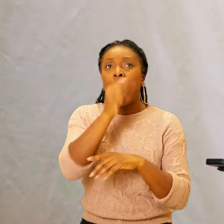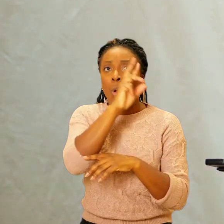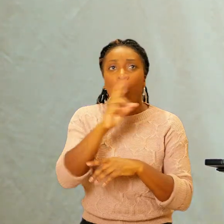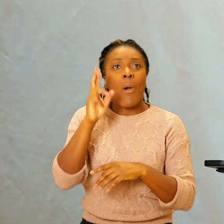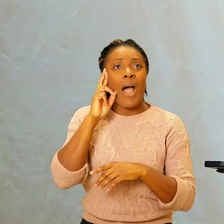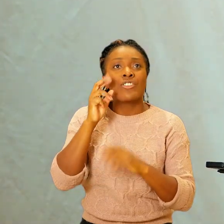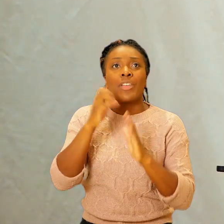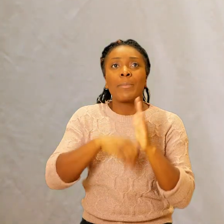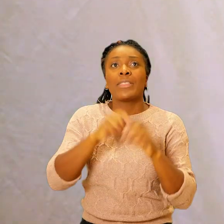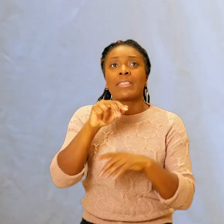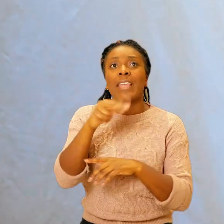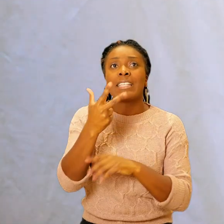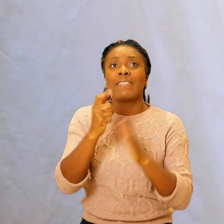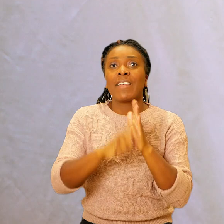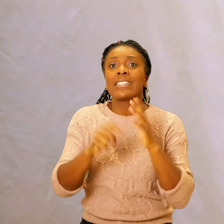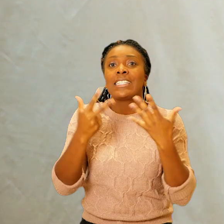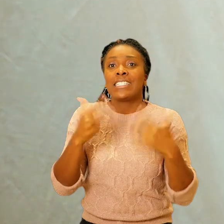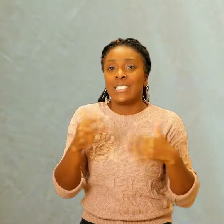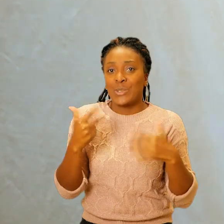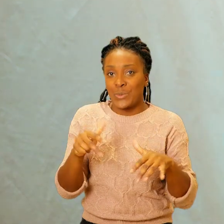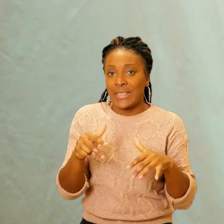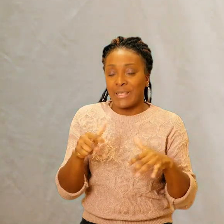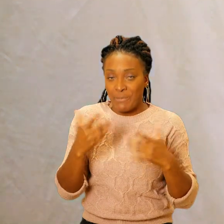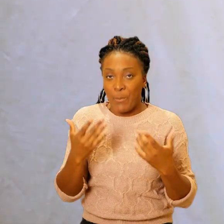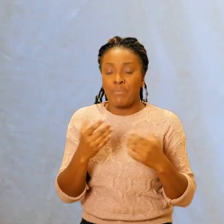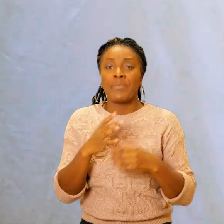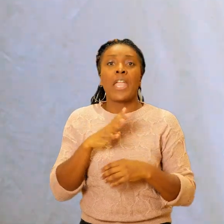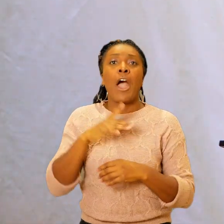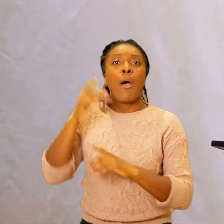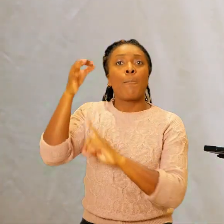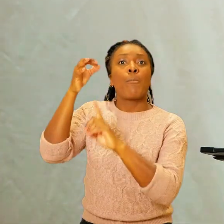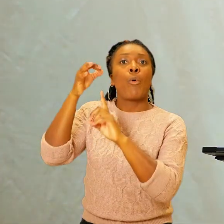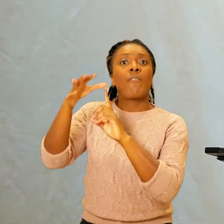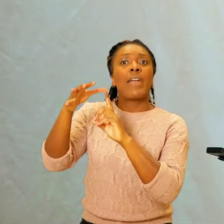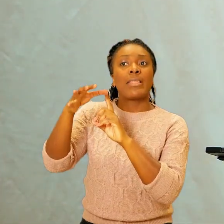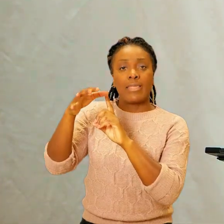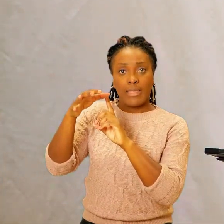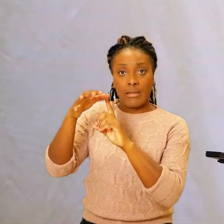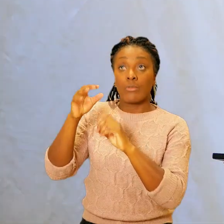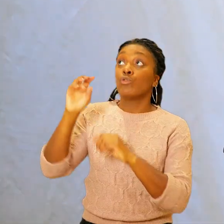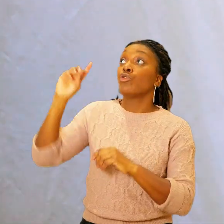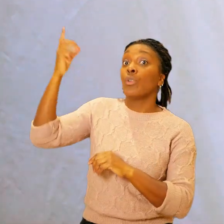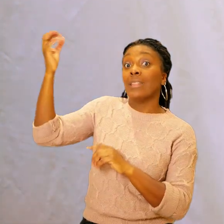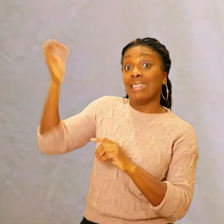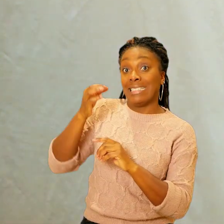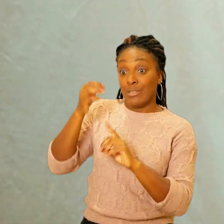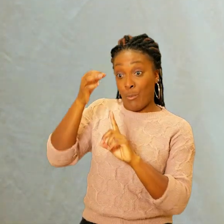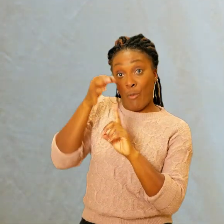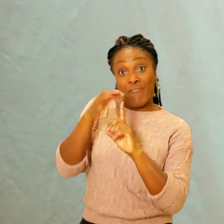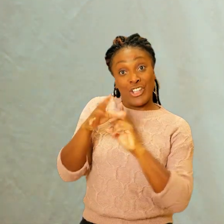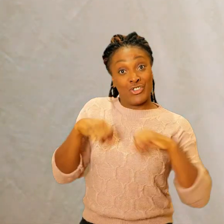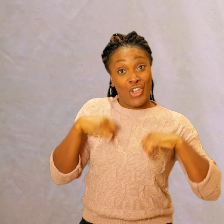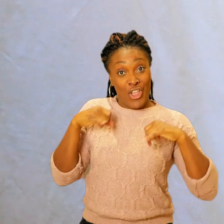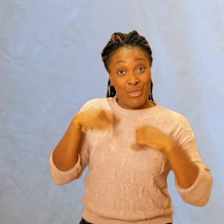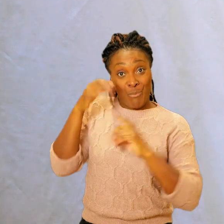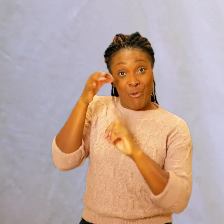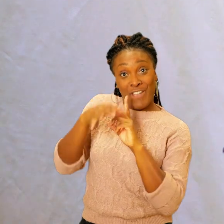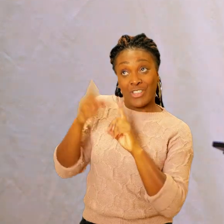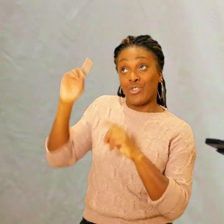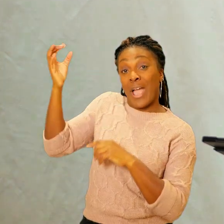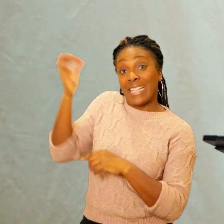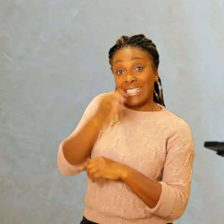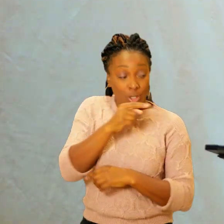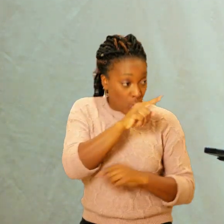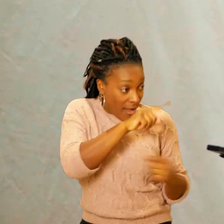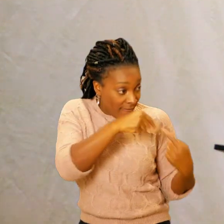18. C'est un exemple où il y a un prophète qui est missionné par Dieu. Et la Bible nous dit que, Dieu lui a dit,